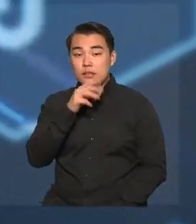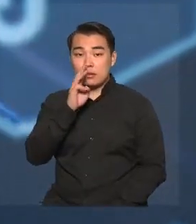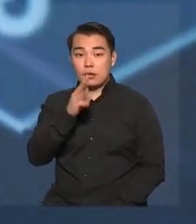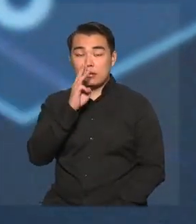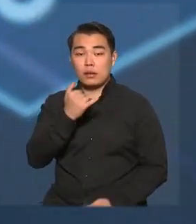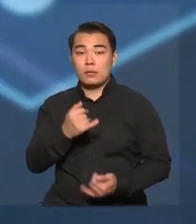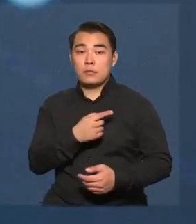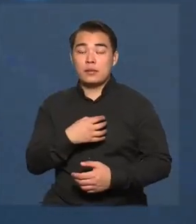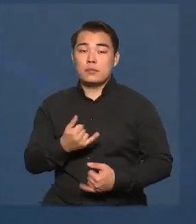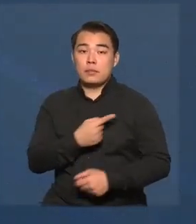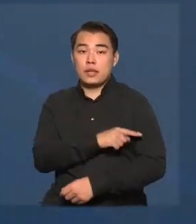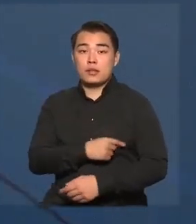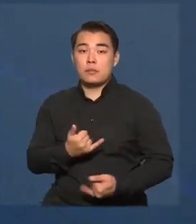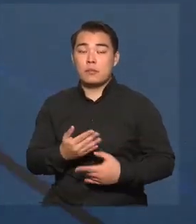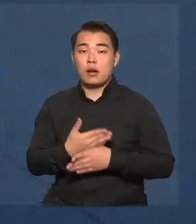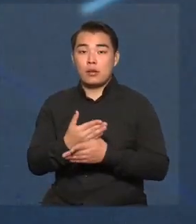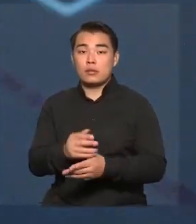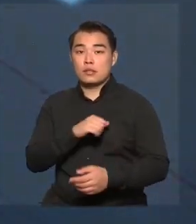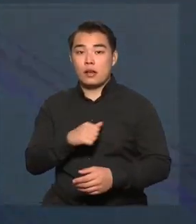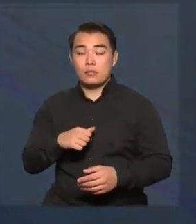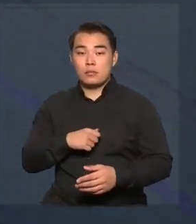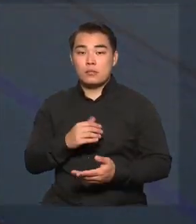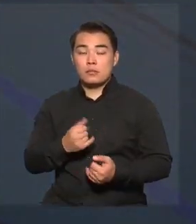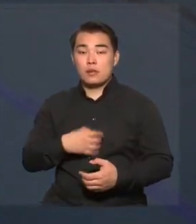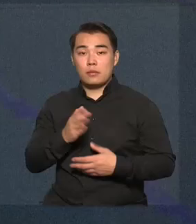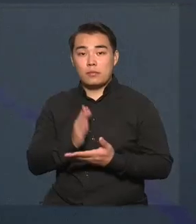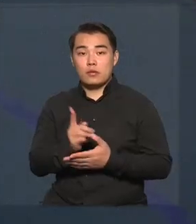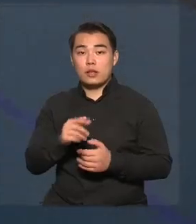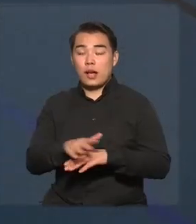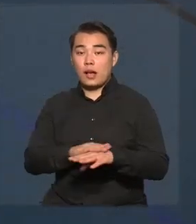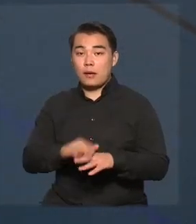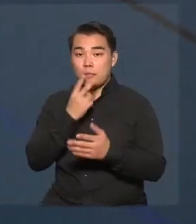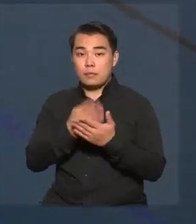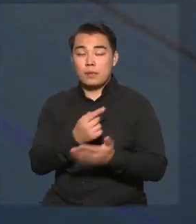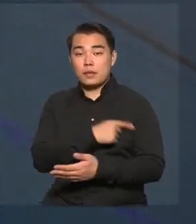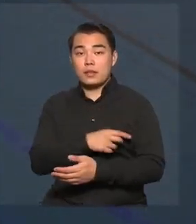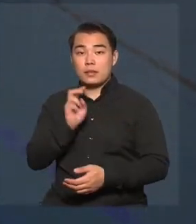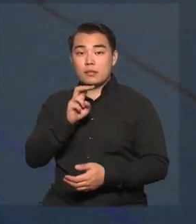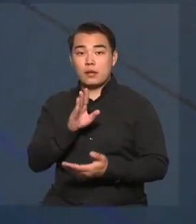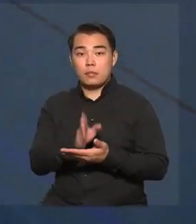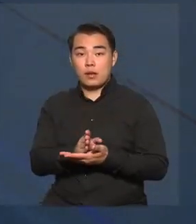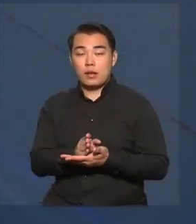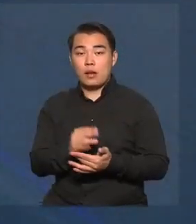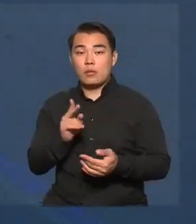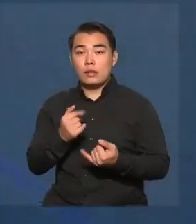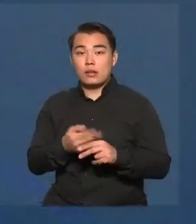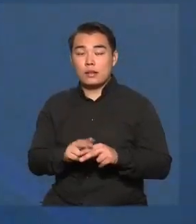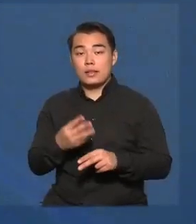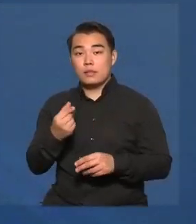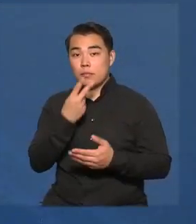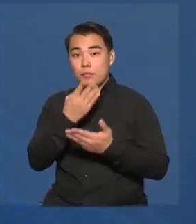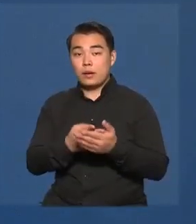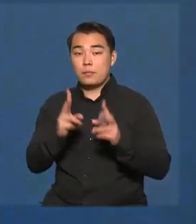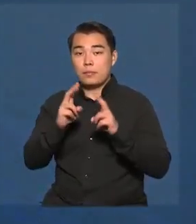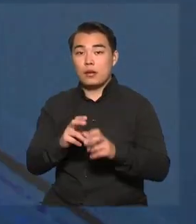алып қалатын медициналық көмек керек кезде қол жетімсіз болып тұр. Сондықтан жұрт жеке меншік клиникаларға жүгінеді. Ал жүйеде жүрген қаражатты жіті